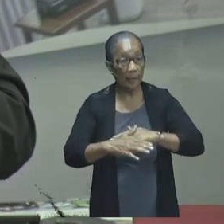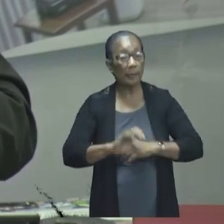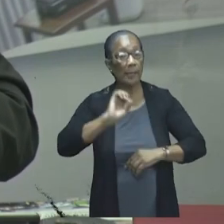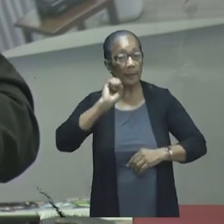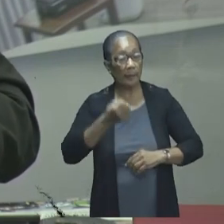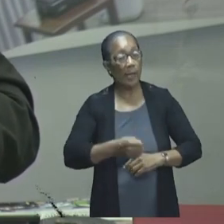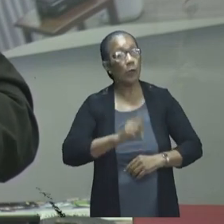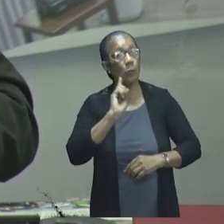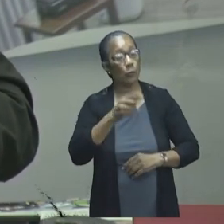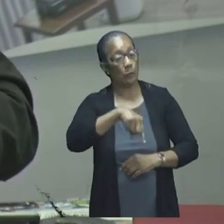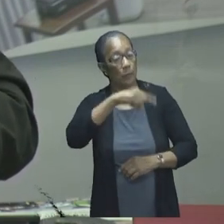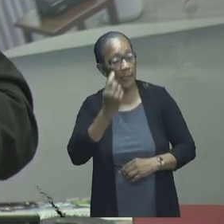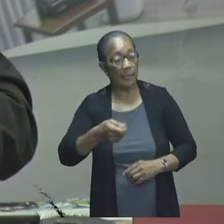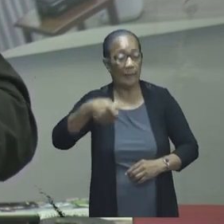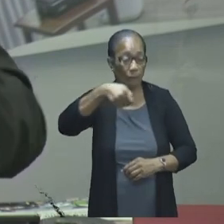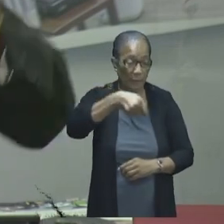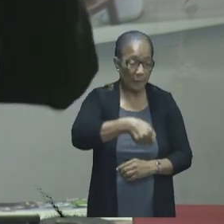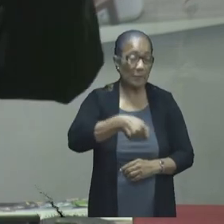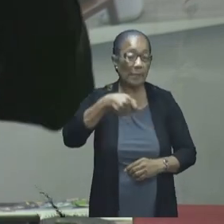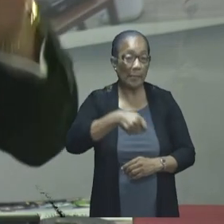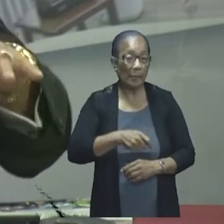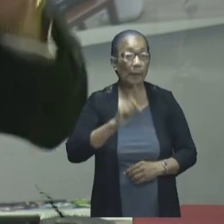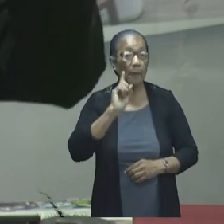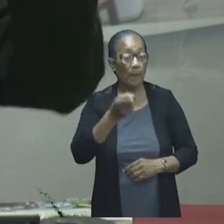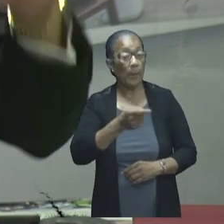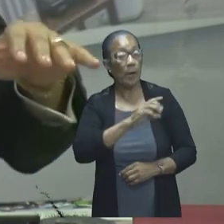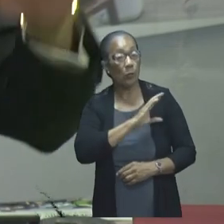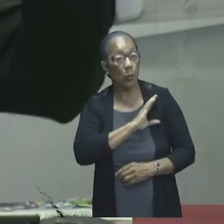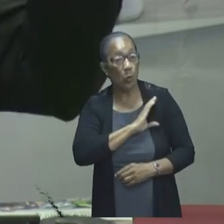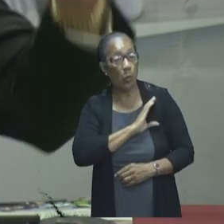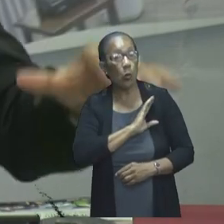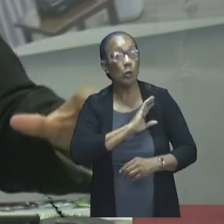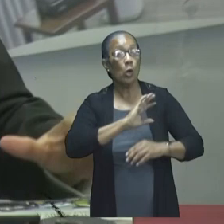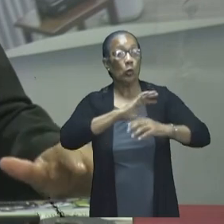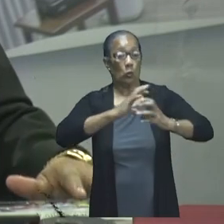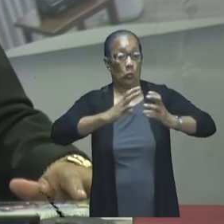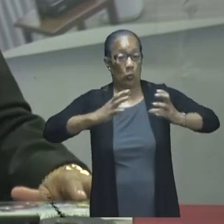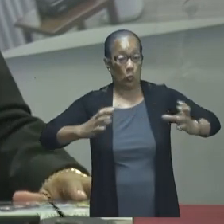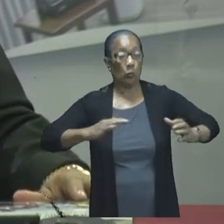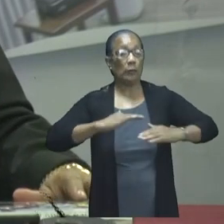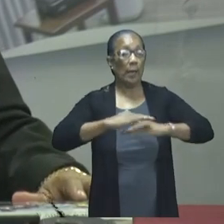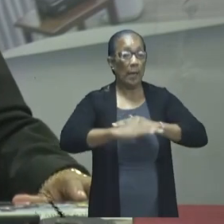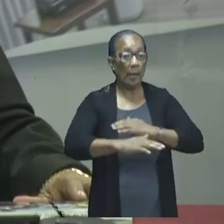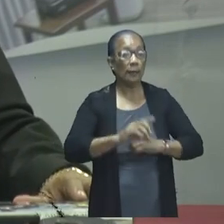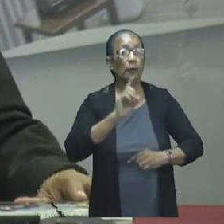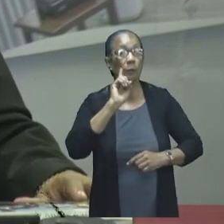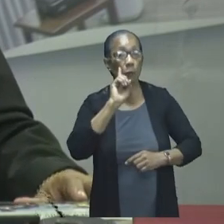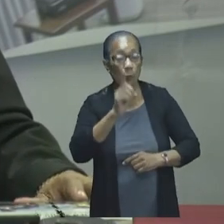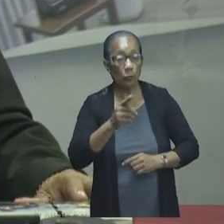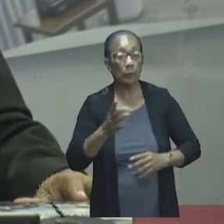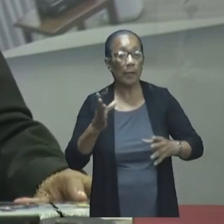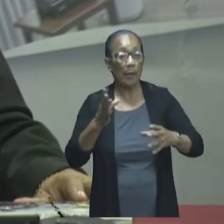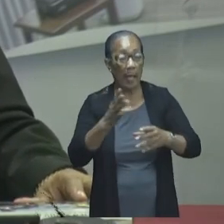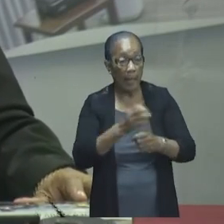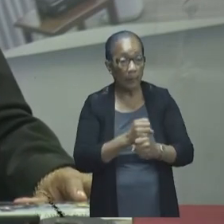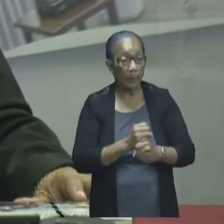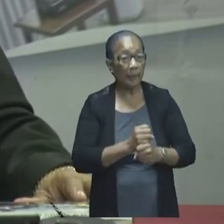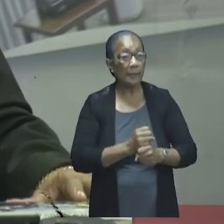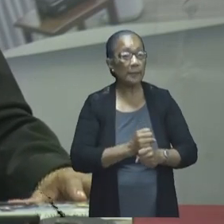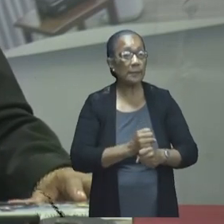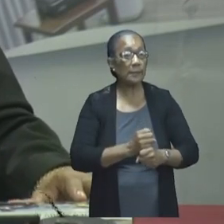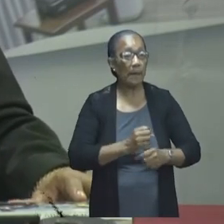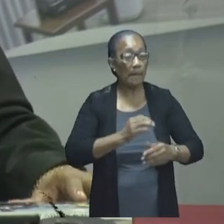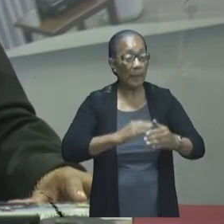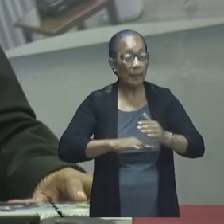worden maar natuurlijk moeten die grote landen ervoor zorgdragen dat ze minder gaan uitstoot en en laten we het